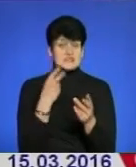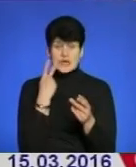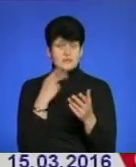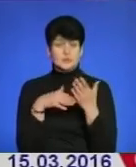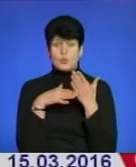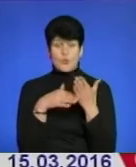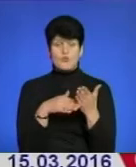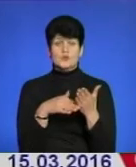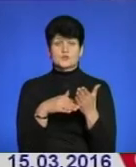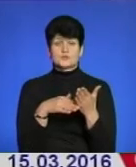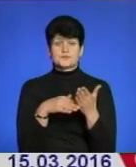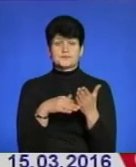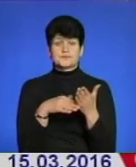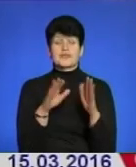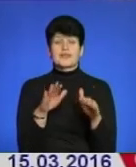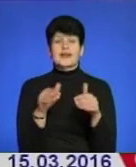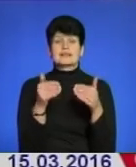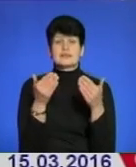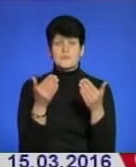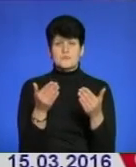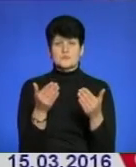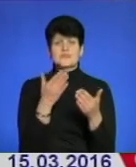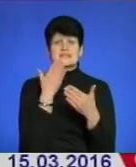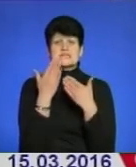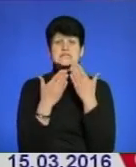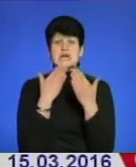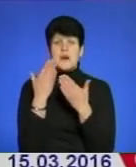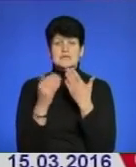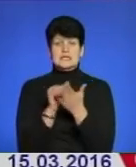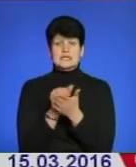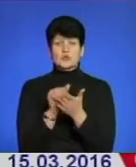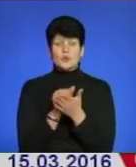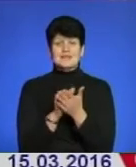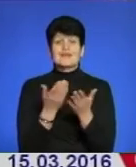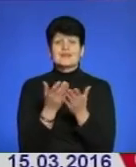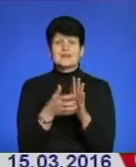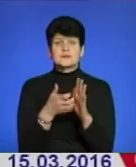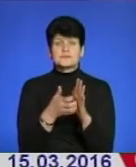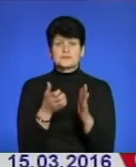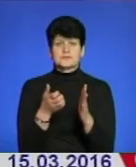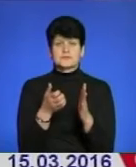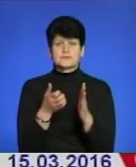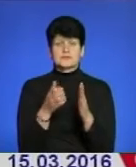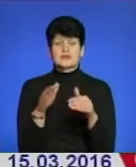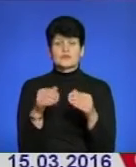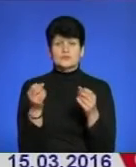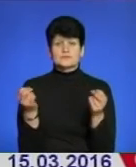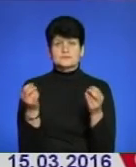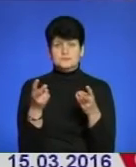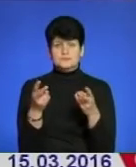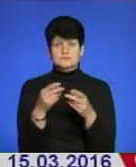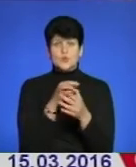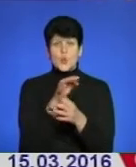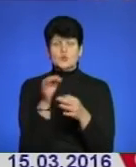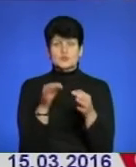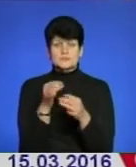допоможемо, надамо запити на документах, яких не вистачає, дамо фахову консультацію. У нас